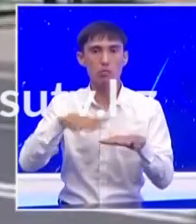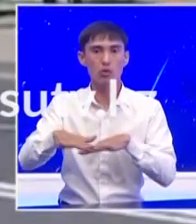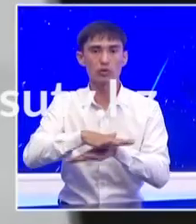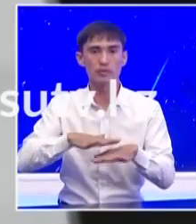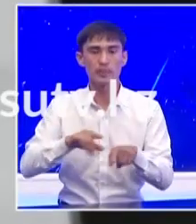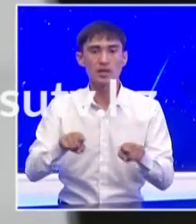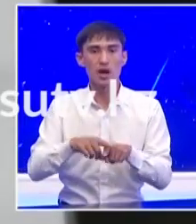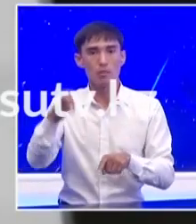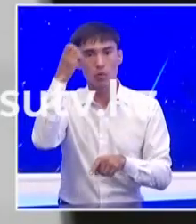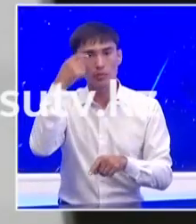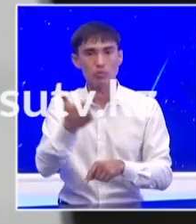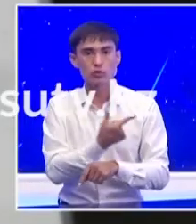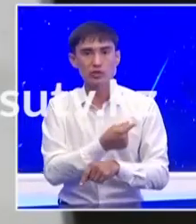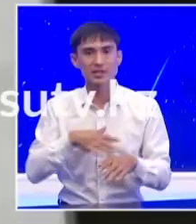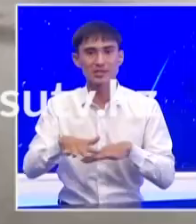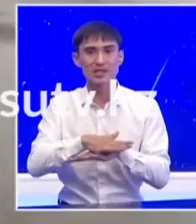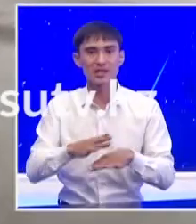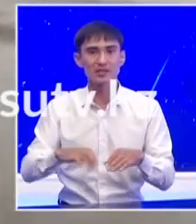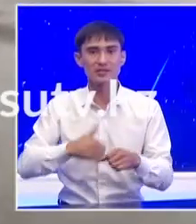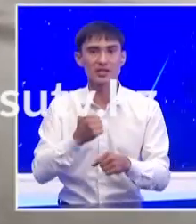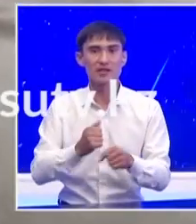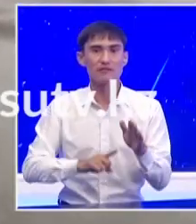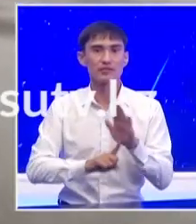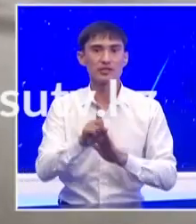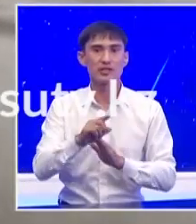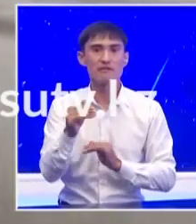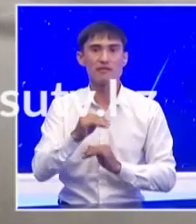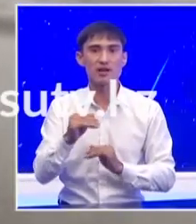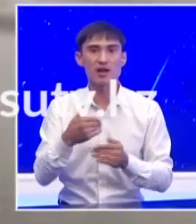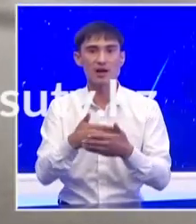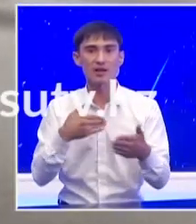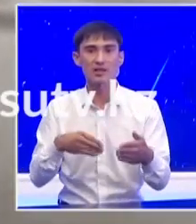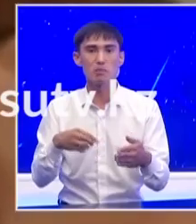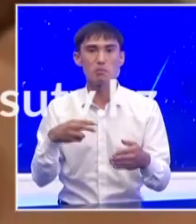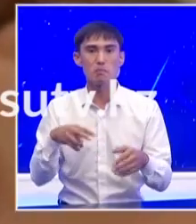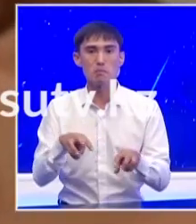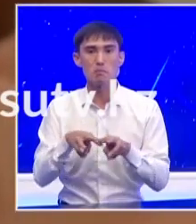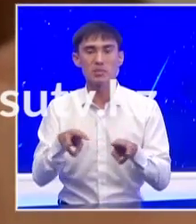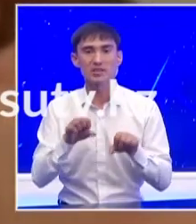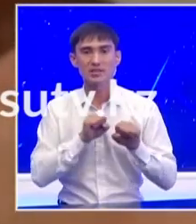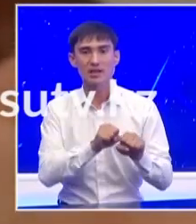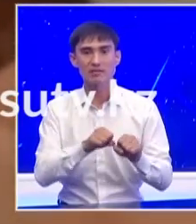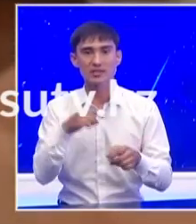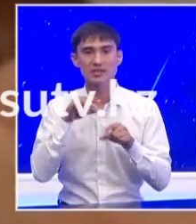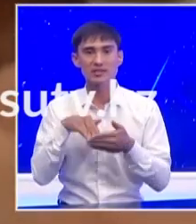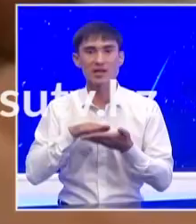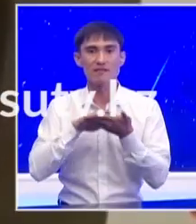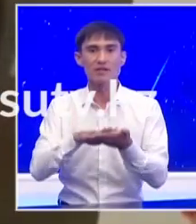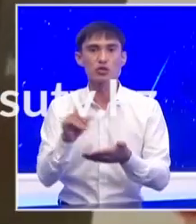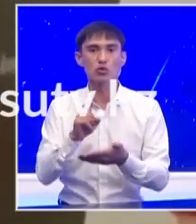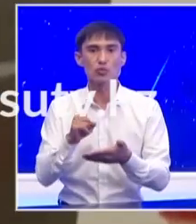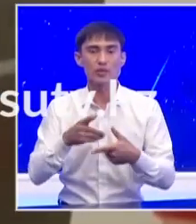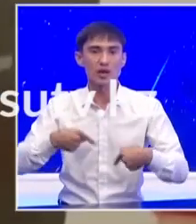Напомним, иммунизация населения в стране стартовала в феврале. Ранее в Минздраве заявляли, что для достижения коллективного